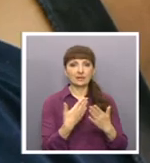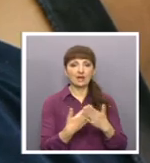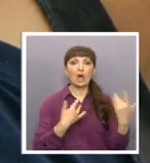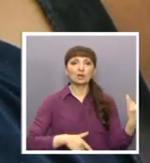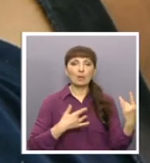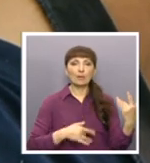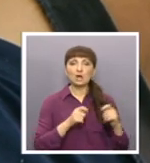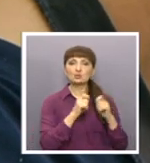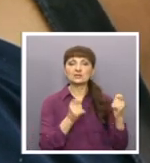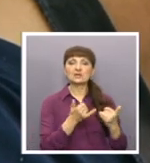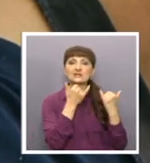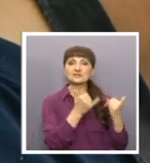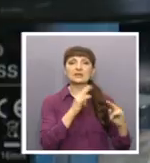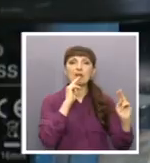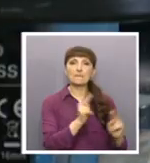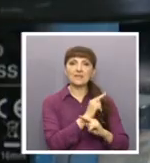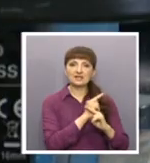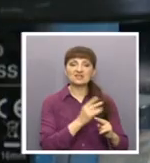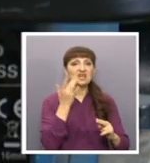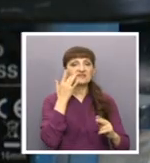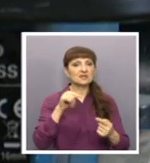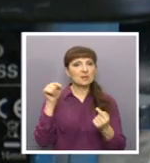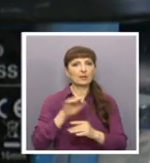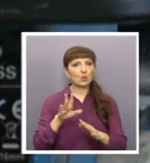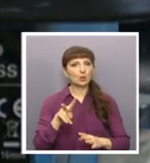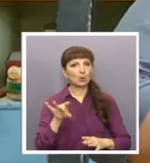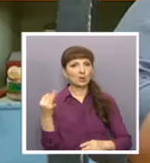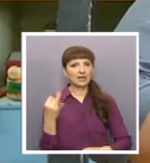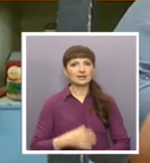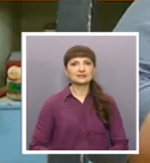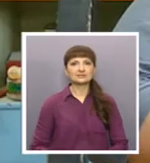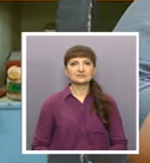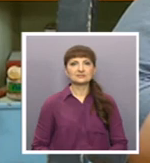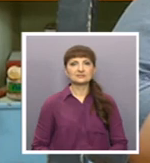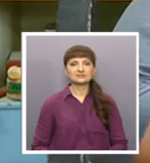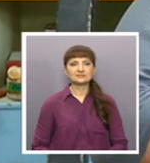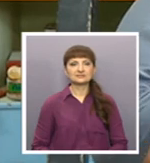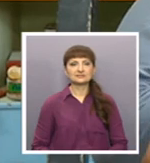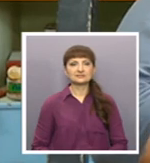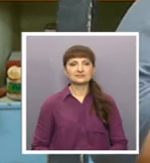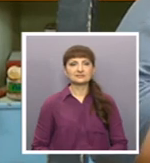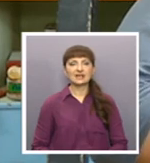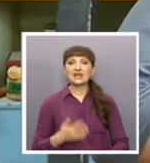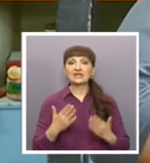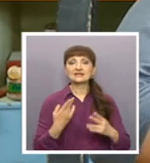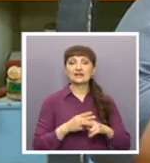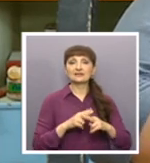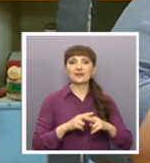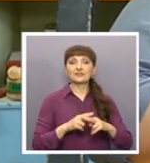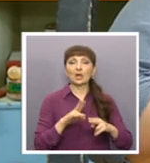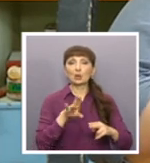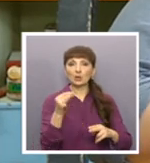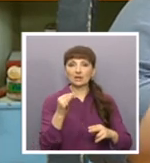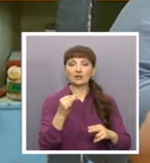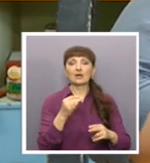домбра, созданная для исполнения песен, не всегда подойдет для кюев. Истинные ценители инструментальной пьесы знают, что кюи